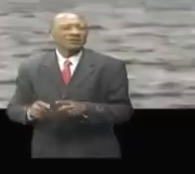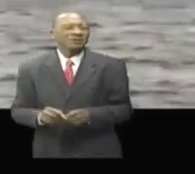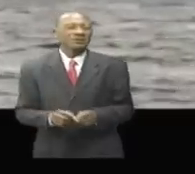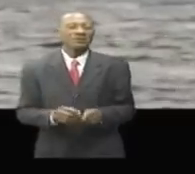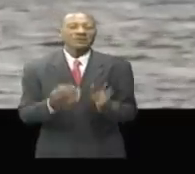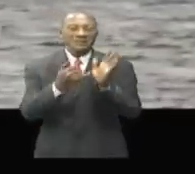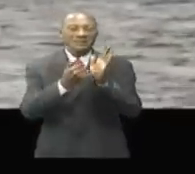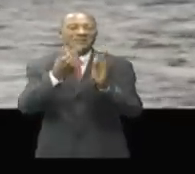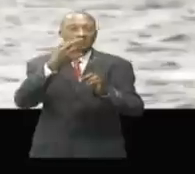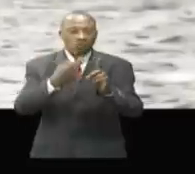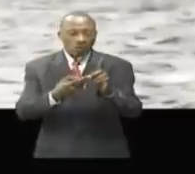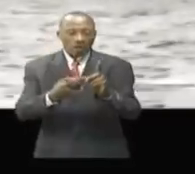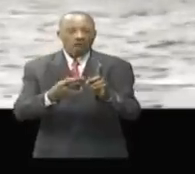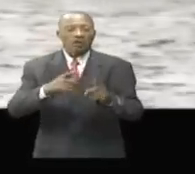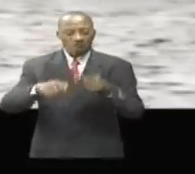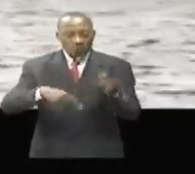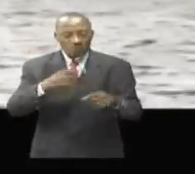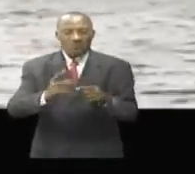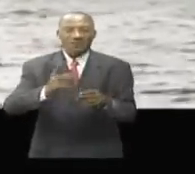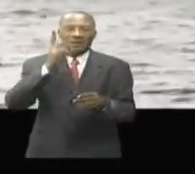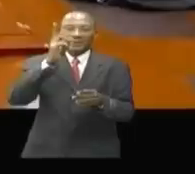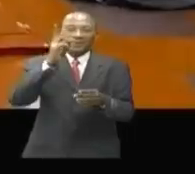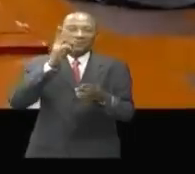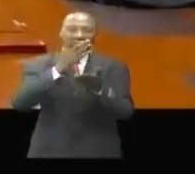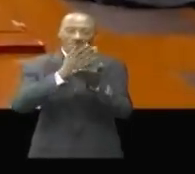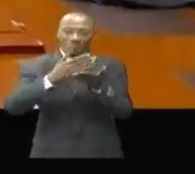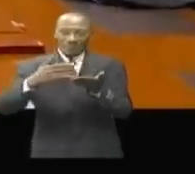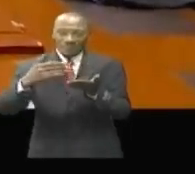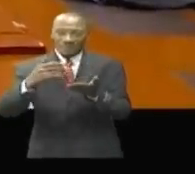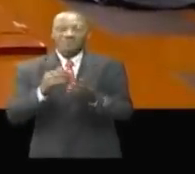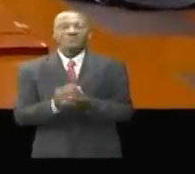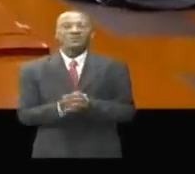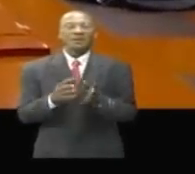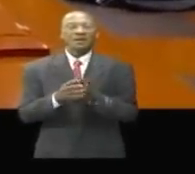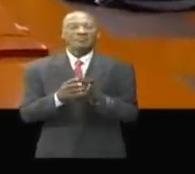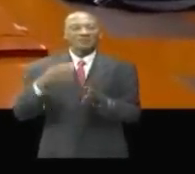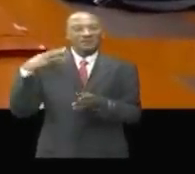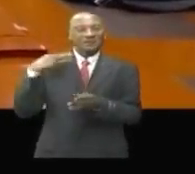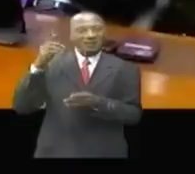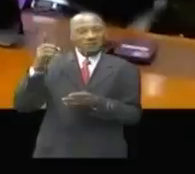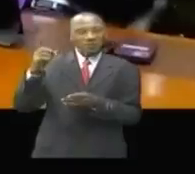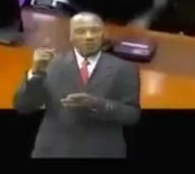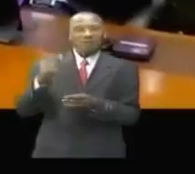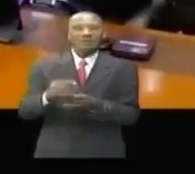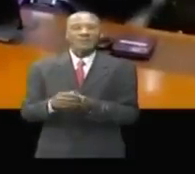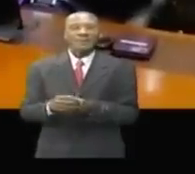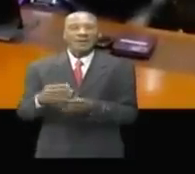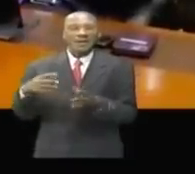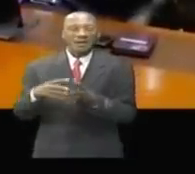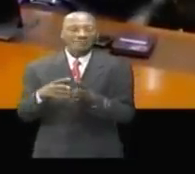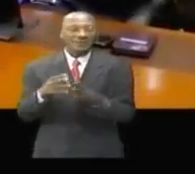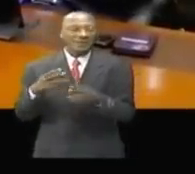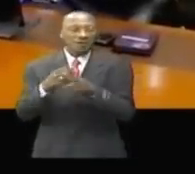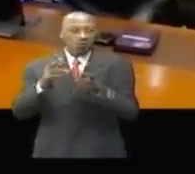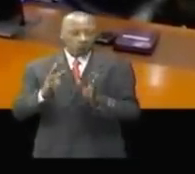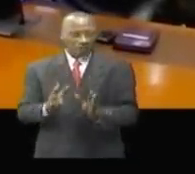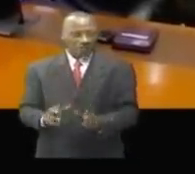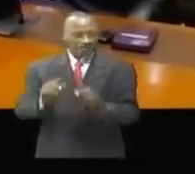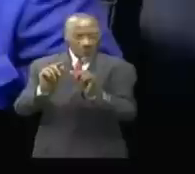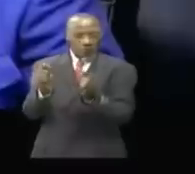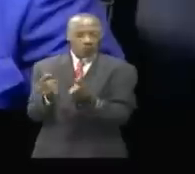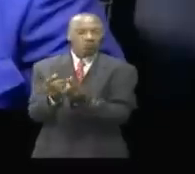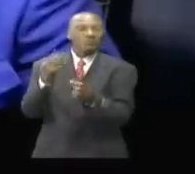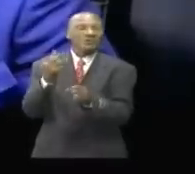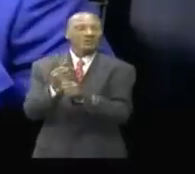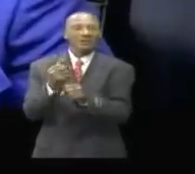mois, a été examiné par la délégation du BUCCO conduite par son coordonnateur exécutif Kaambu